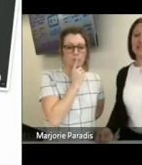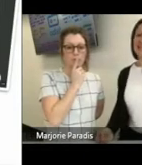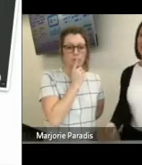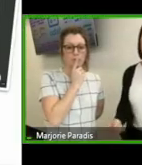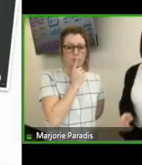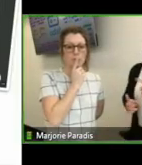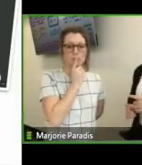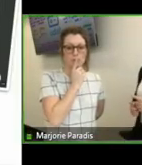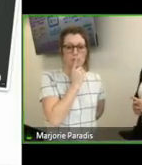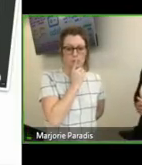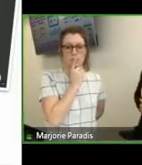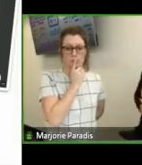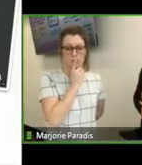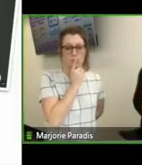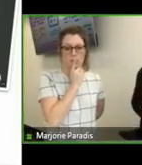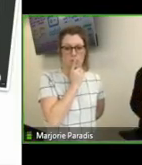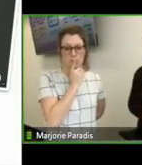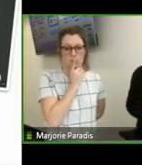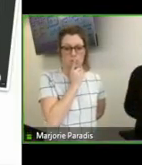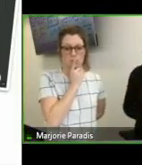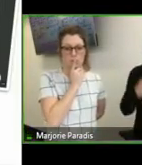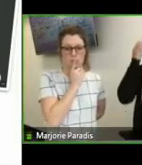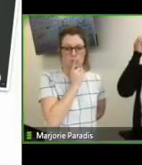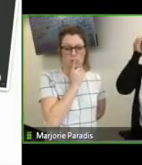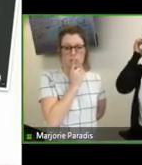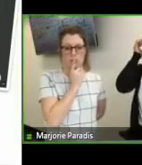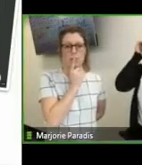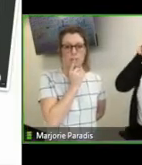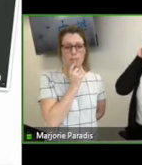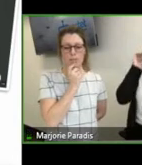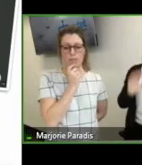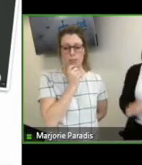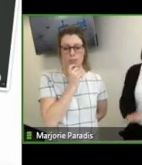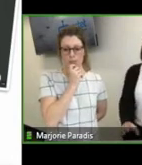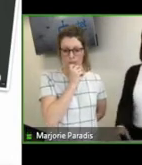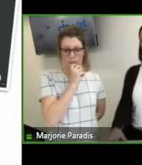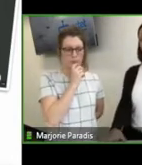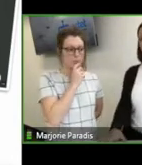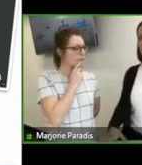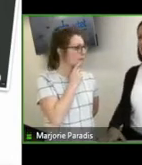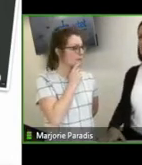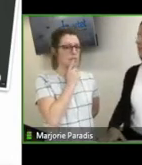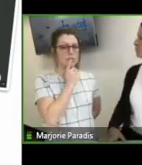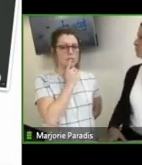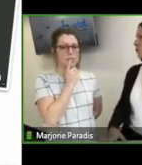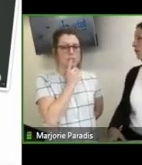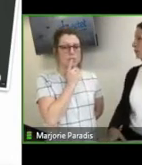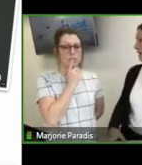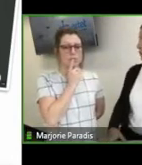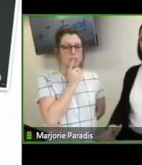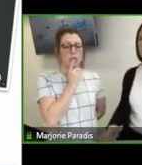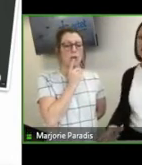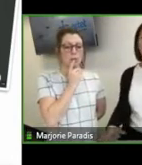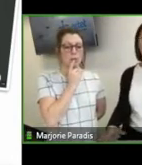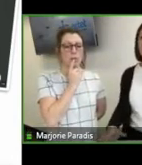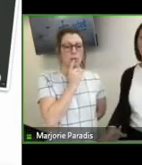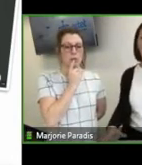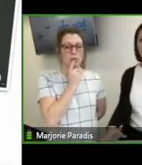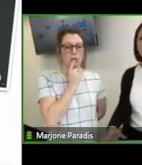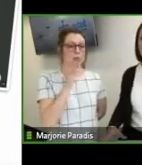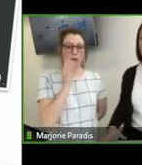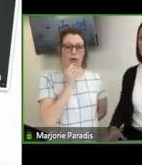La recette des algorithmes, c'est la situation d'apprentissage dont vous parlez Marjorie tout à l'heure. Donc, ça s'adresse aux élèves du début du secondaire surtout, mais je pense